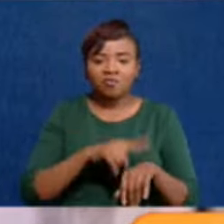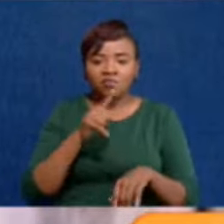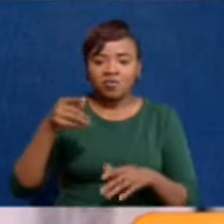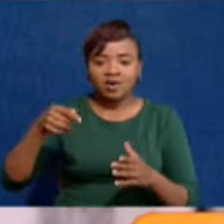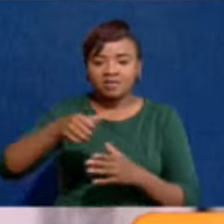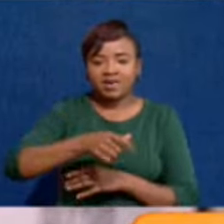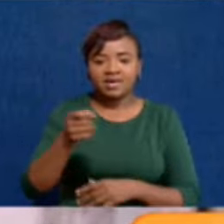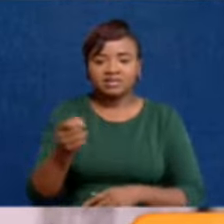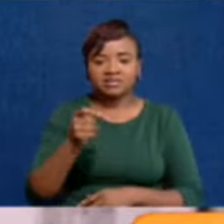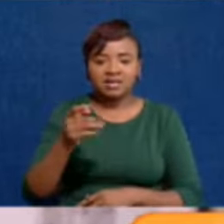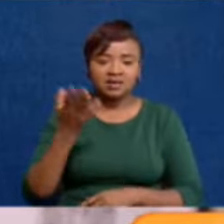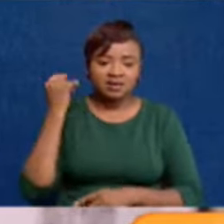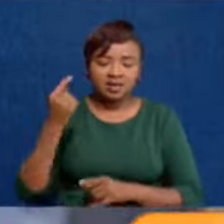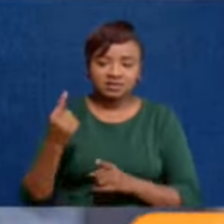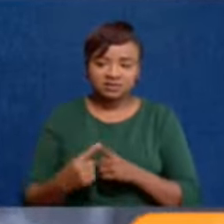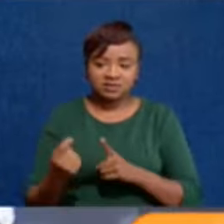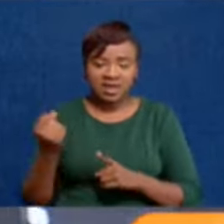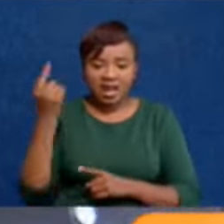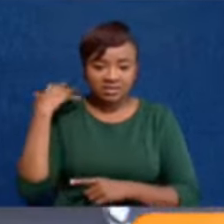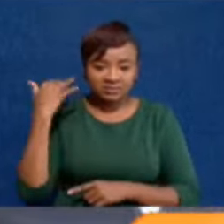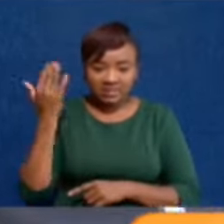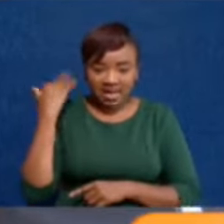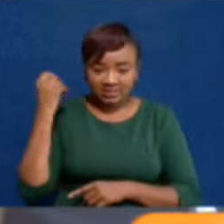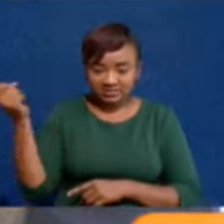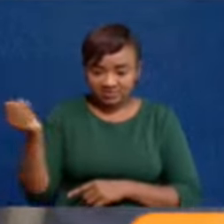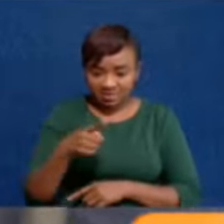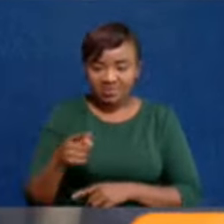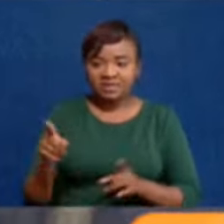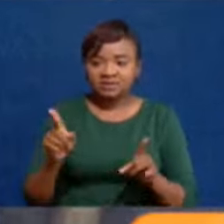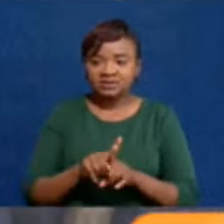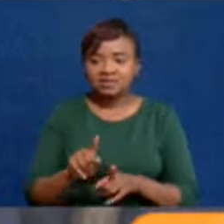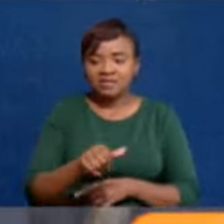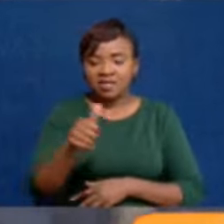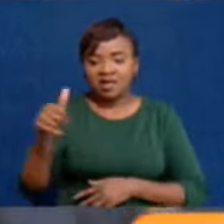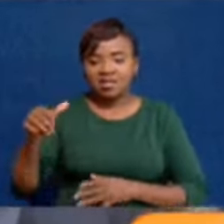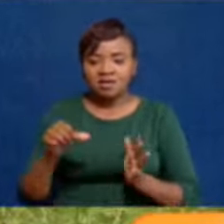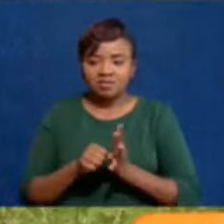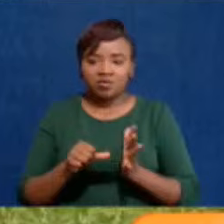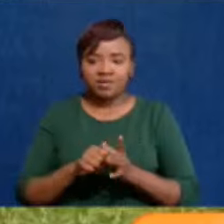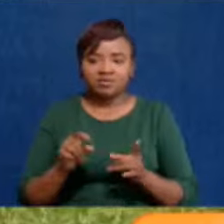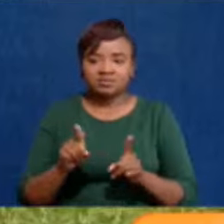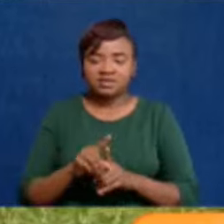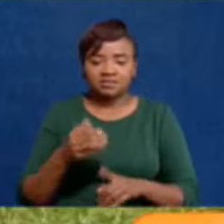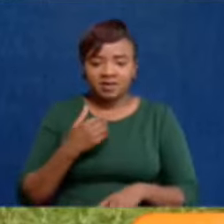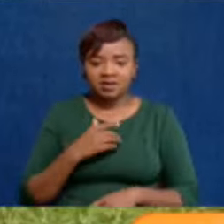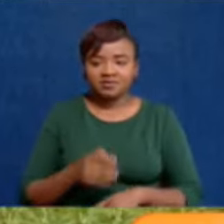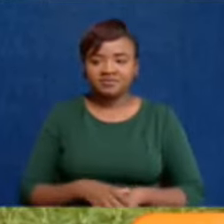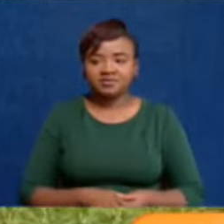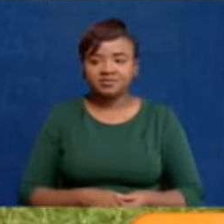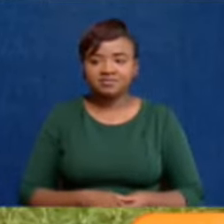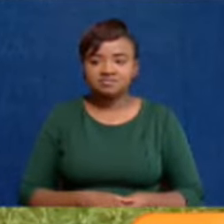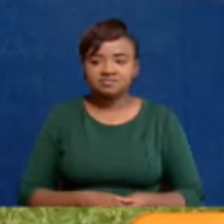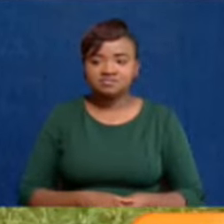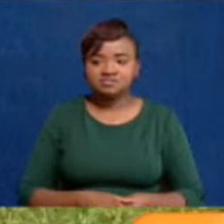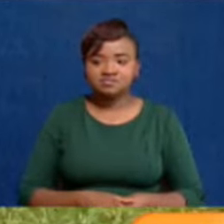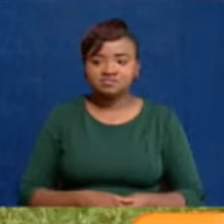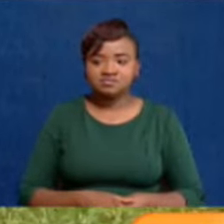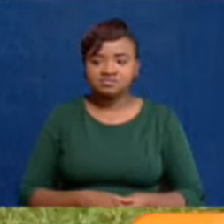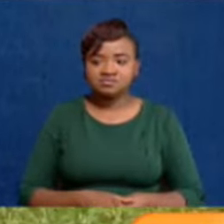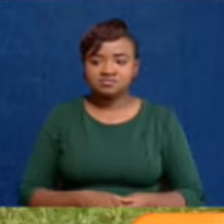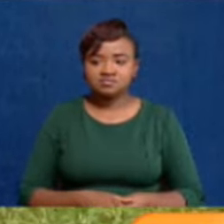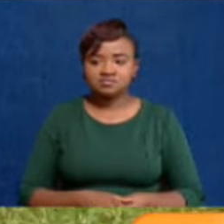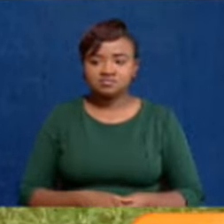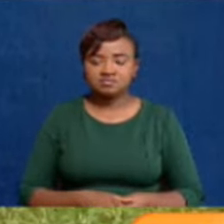alipolipwa mshahara mwezi jana. Yeye ni miongoni mwa mamia ya wengine wanaokumbwa na hali hii. Tuko na app ambayo